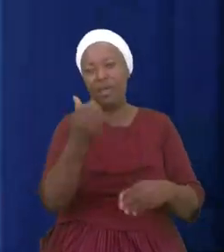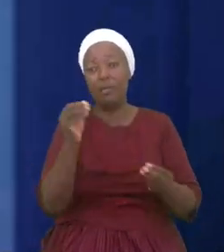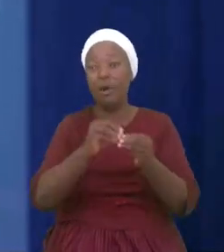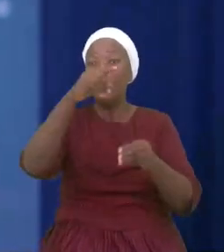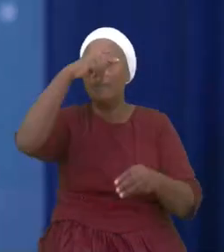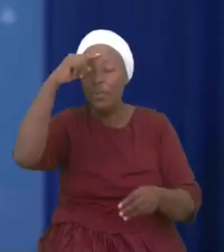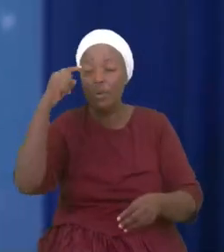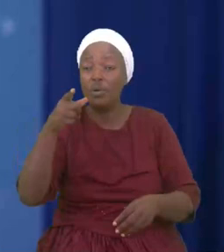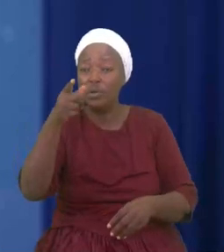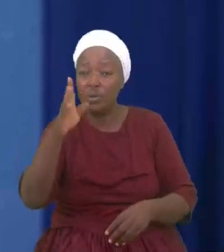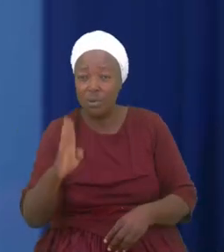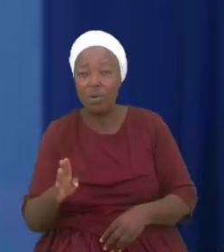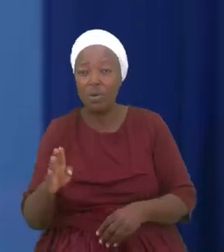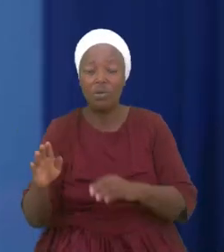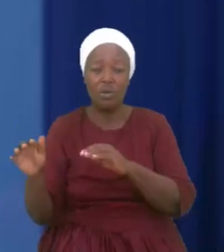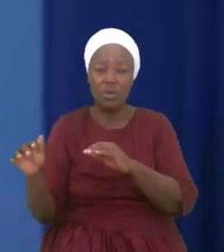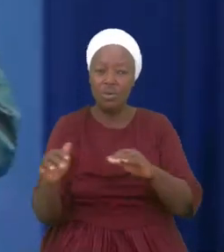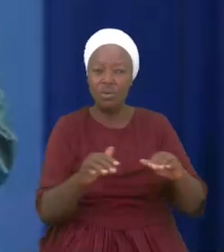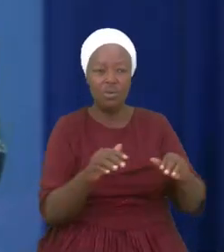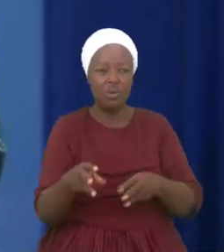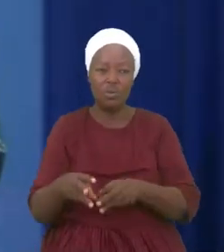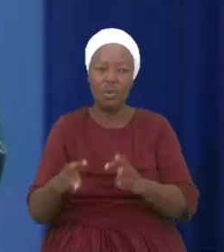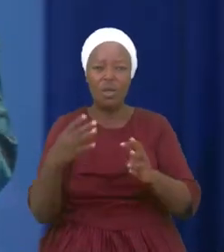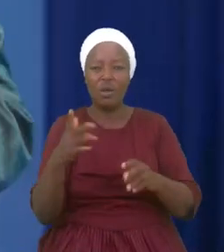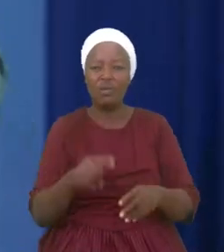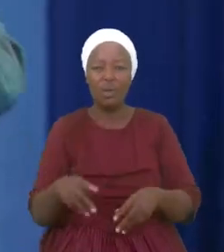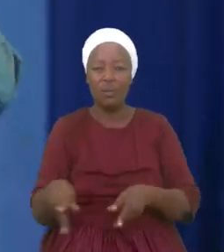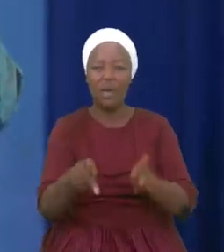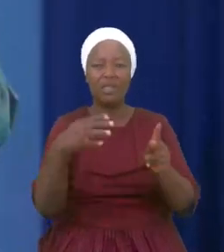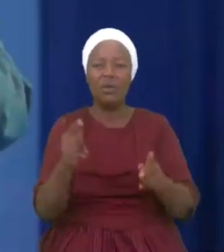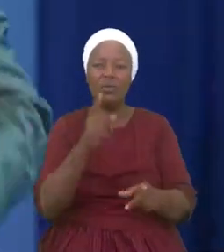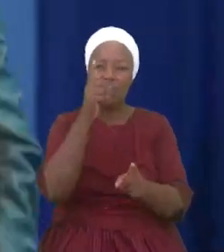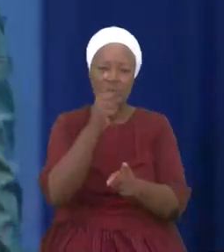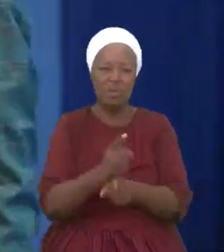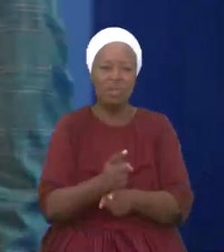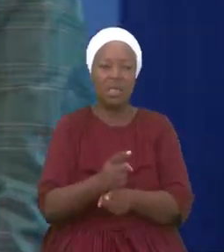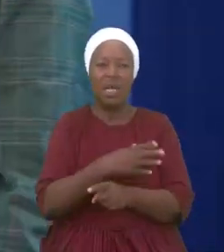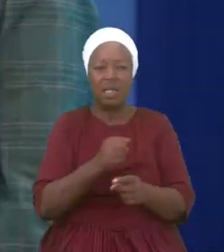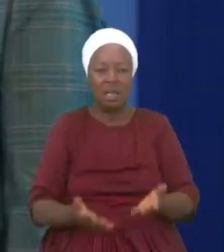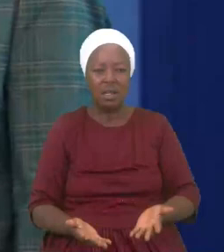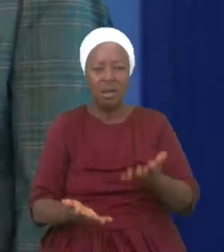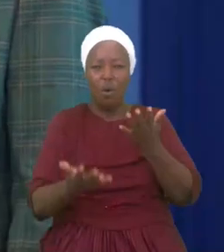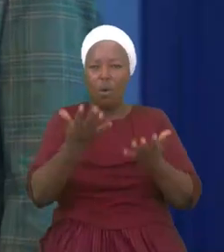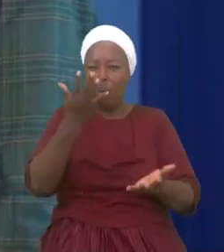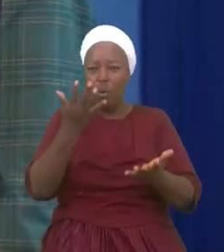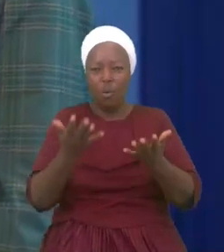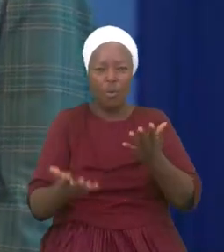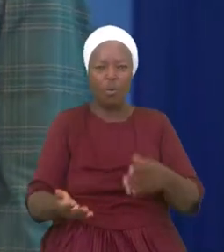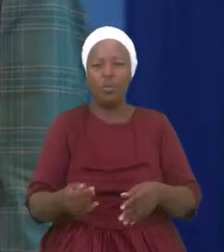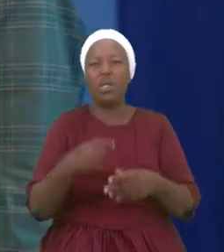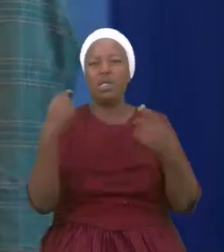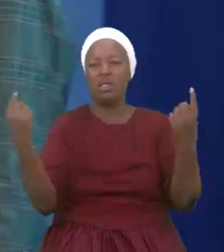dont tu n'auras plus le châtiment la culpabilité parce que parce que